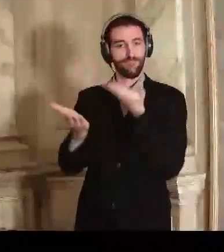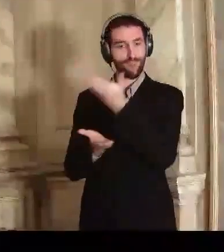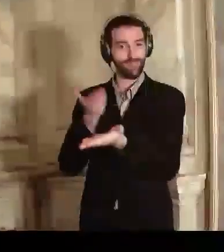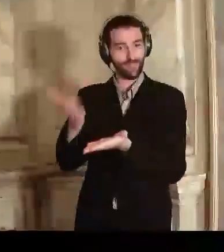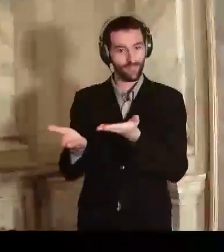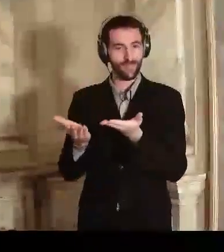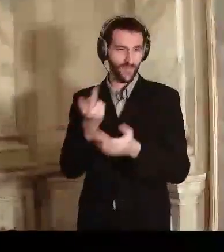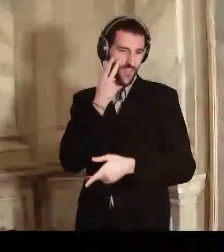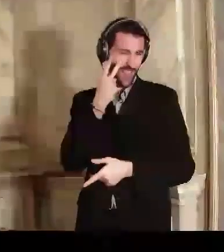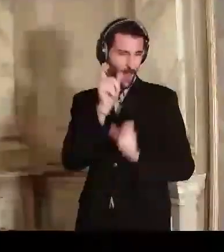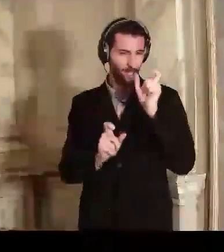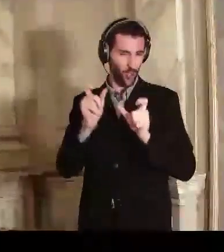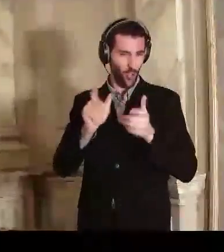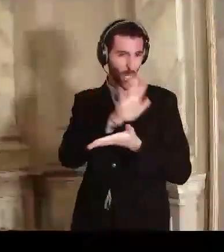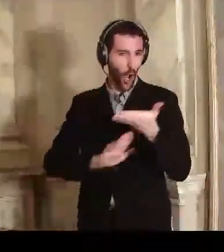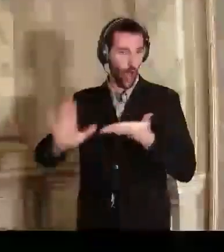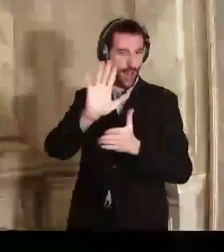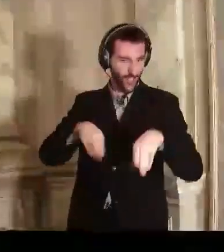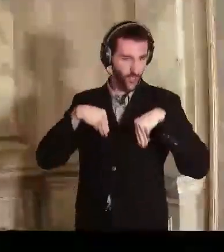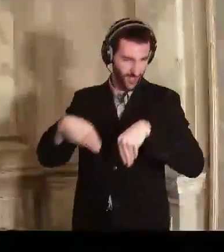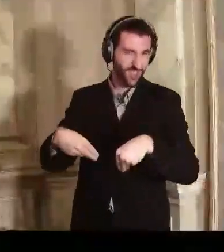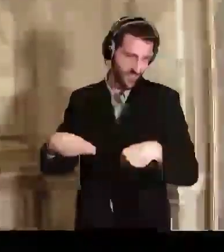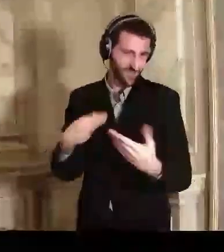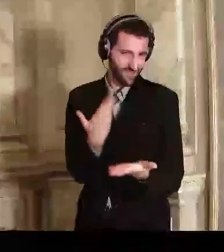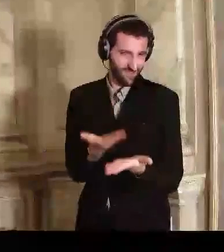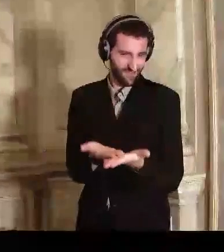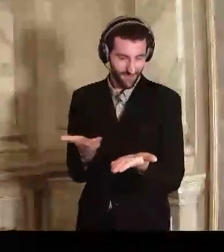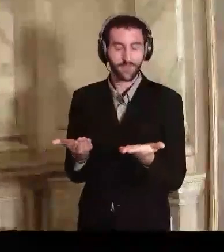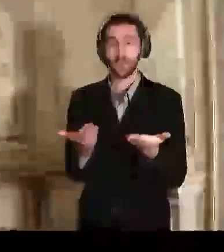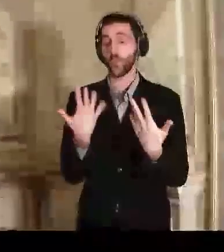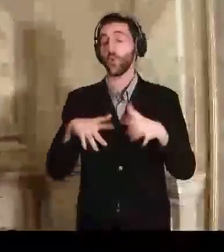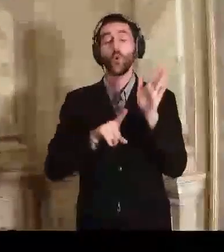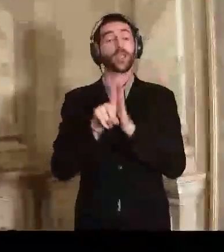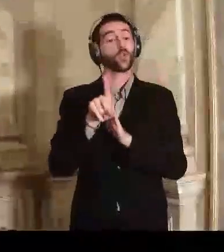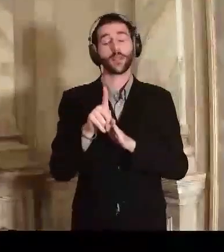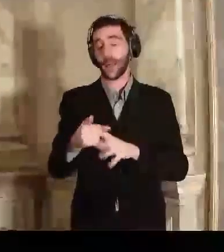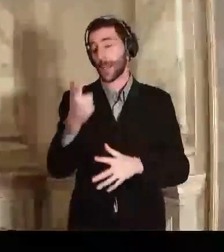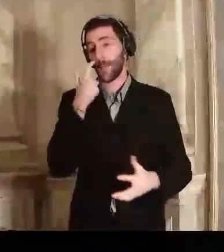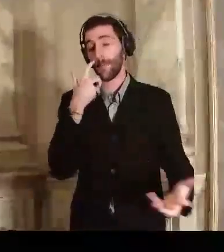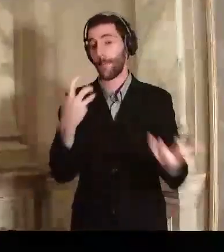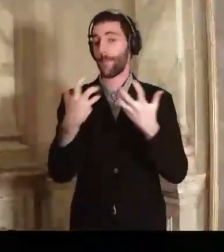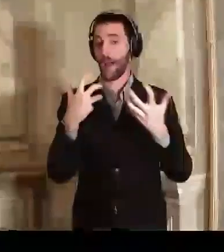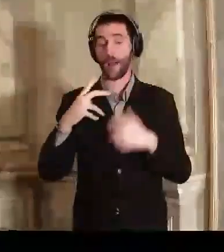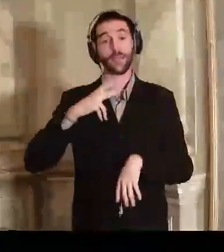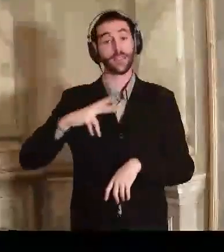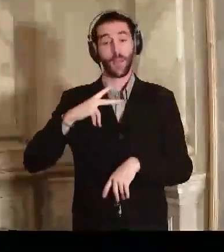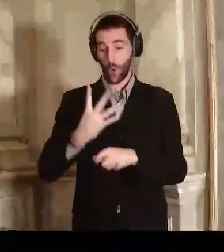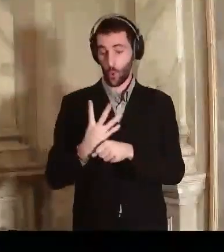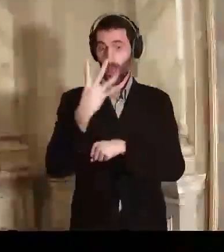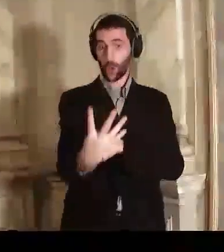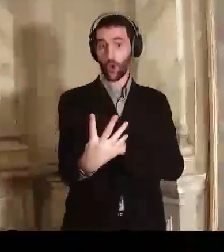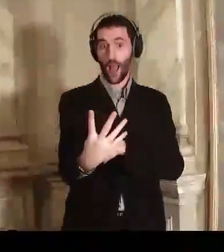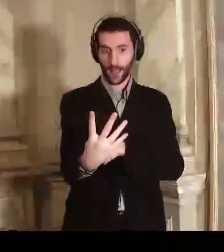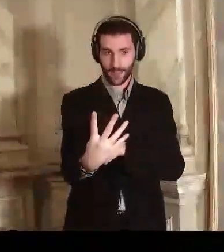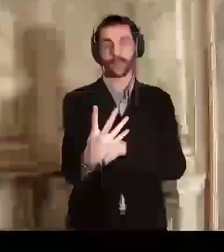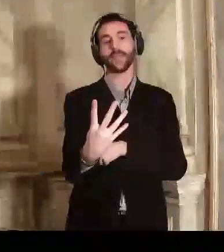la prova e i risultati sono talmente straordinari che mi auguro che al fine del loro quadriennio si possa, anche